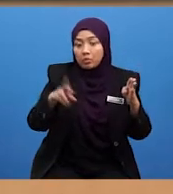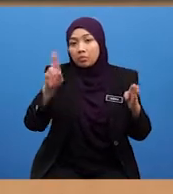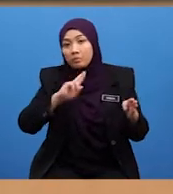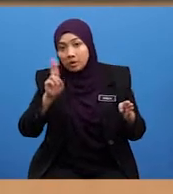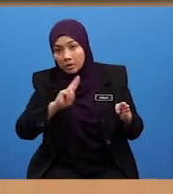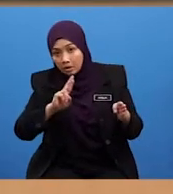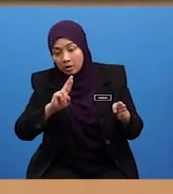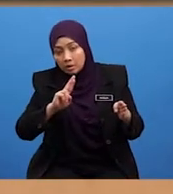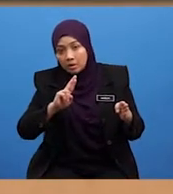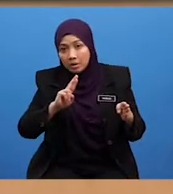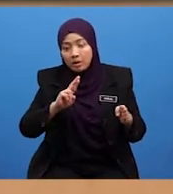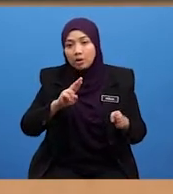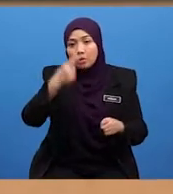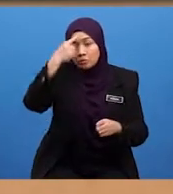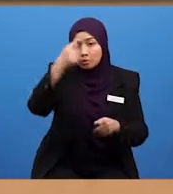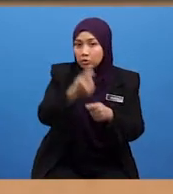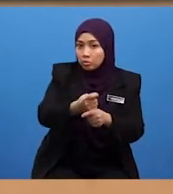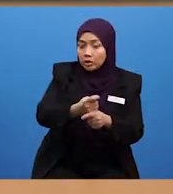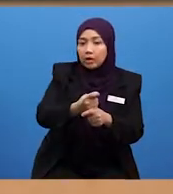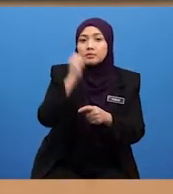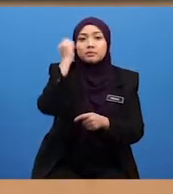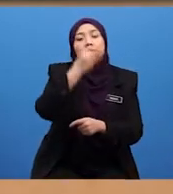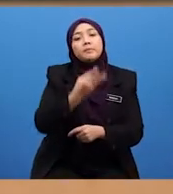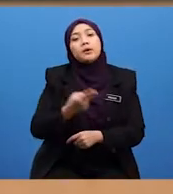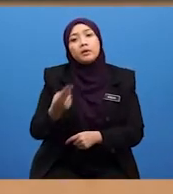sebelum menentukan sifat bahan itu.